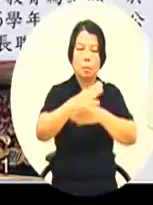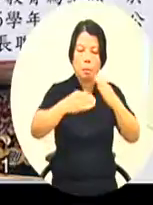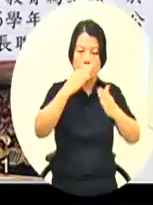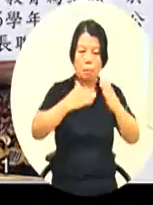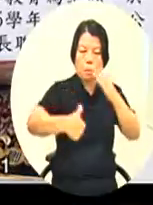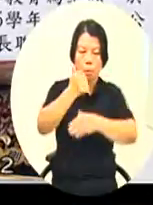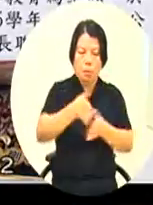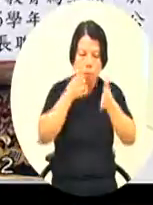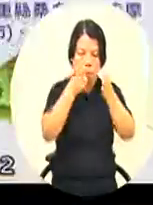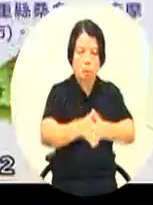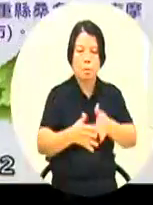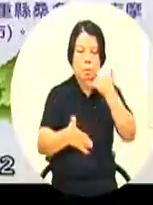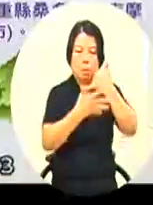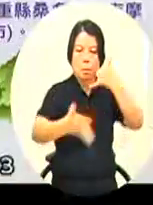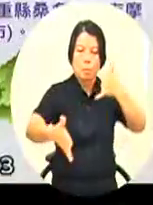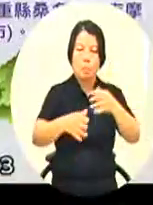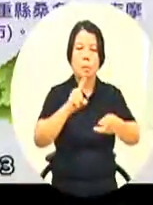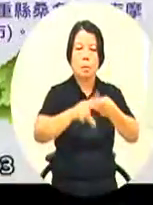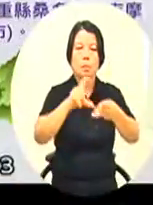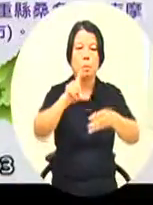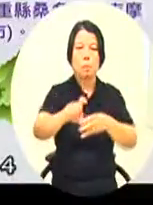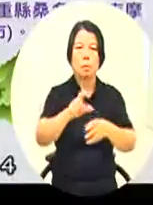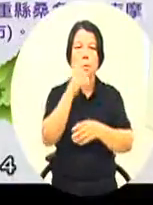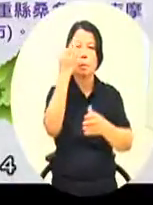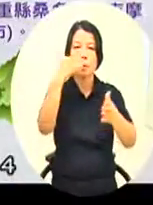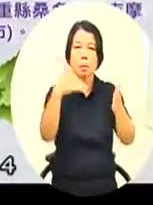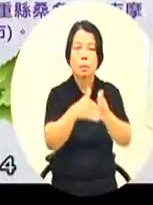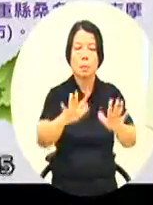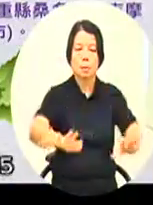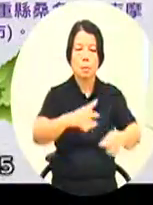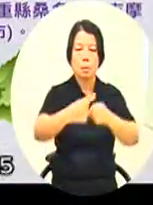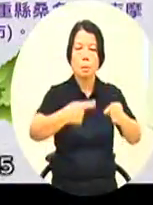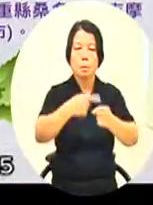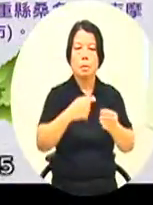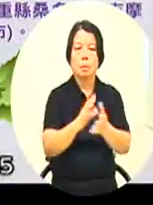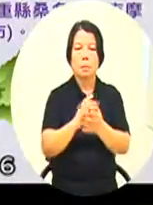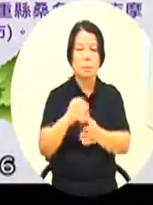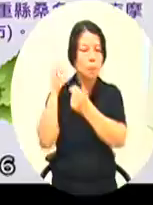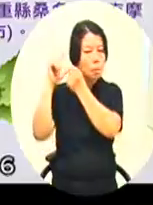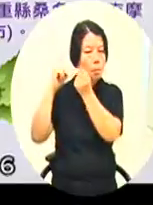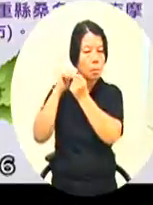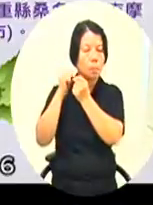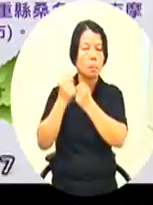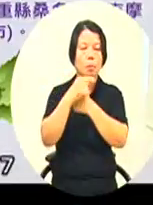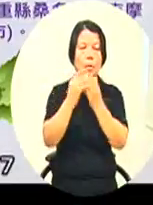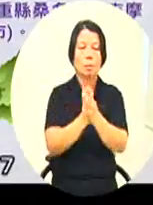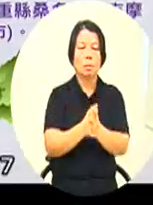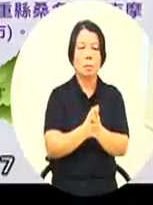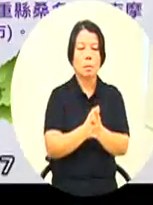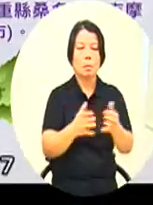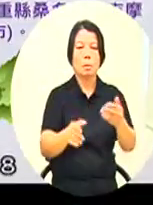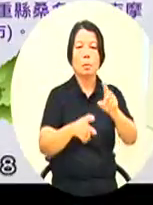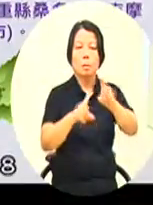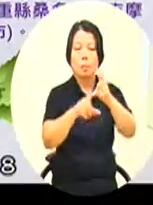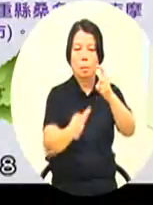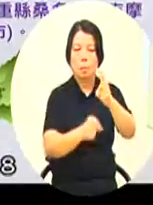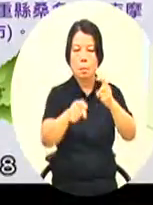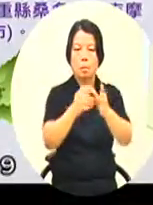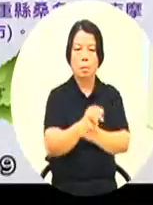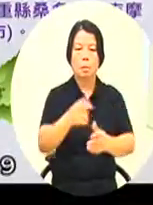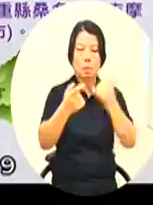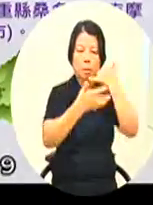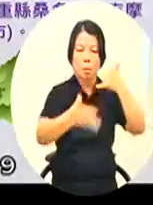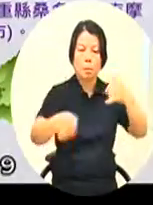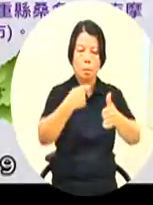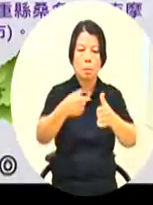教育为主题。那各位可以看到我们在今年的不久以前就这个月哦，才去做了3重县的海洋教育的